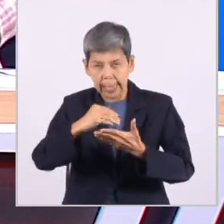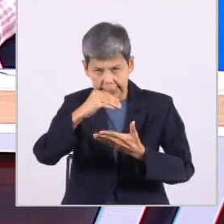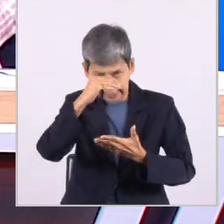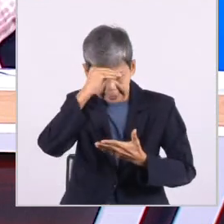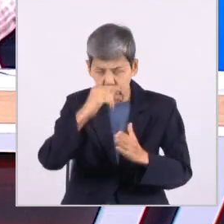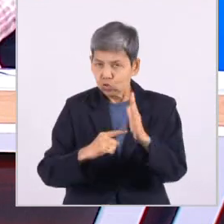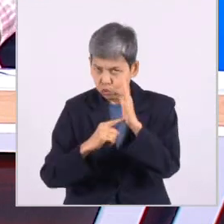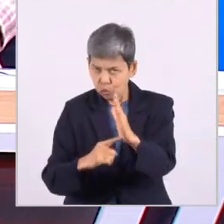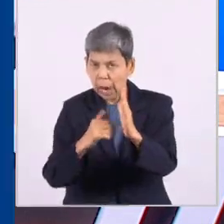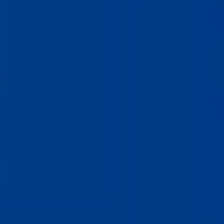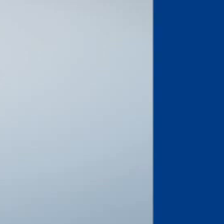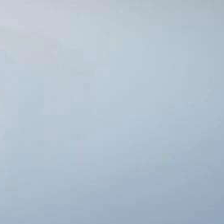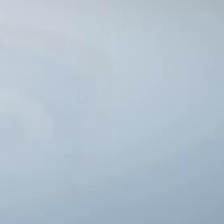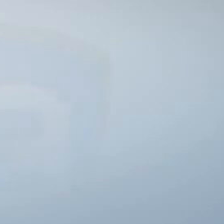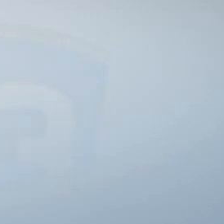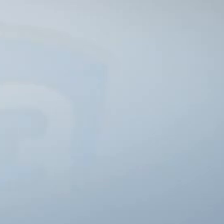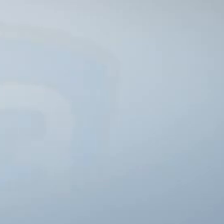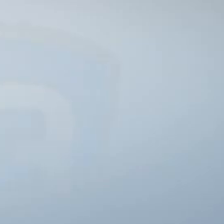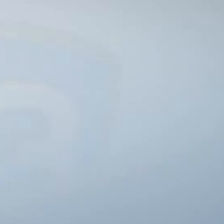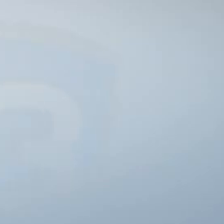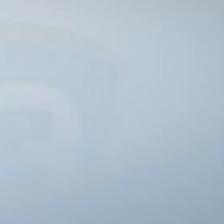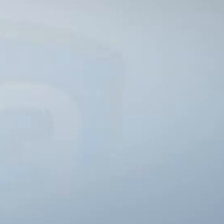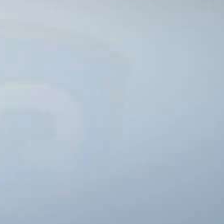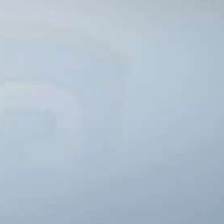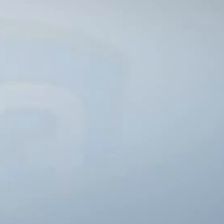ตัวอย่างที่ดีนะเลียนแบบได้เลยนะคะเป็นผลไม้ดี